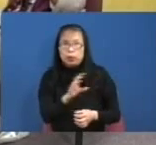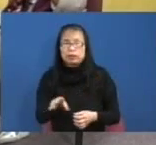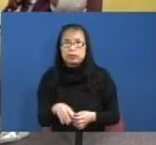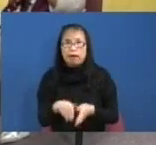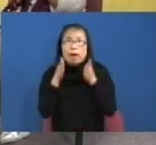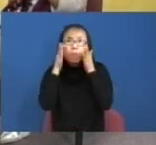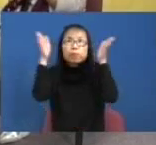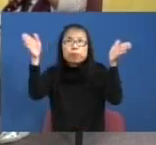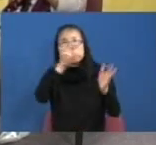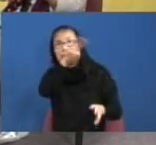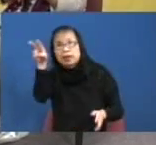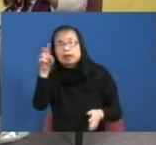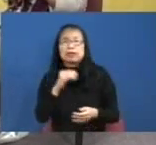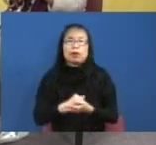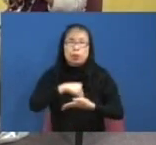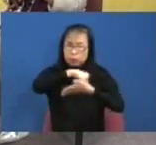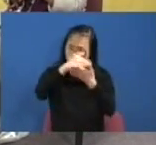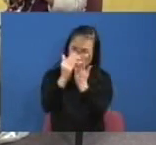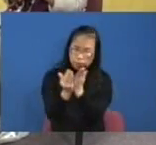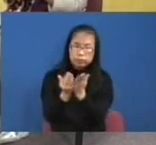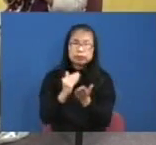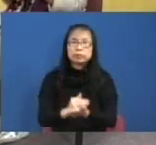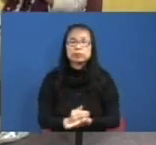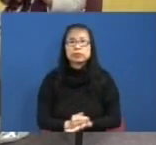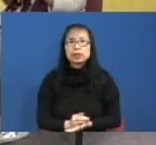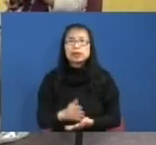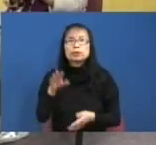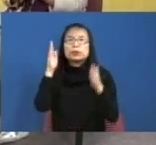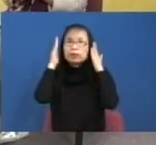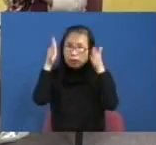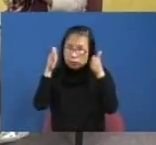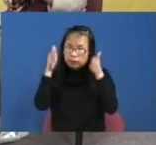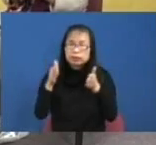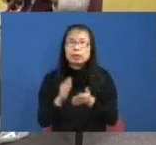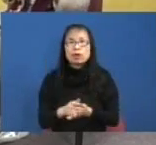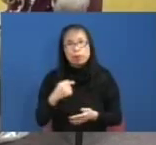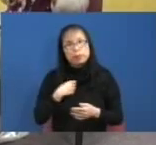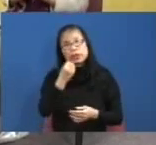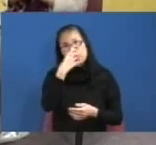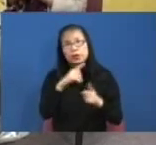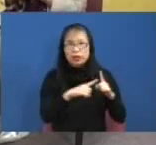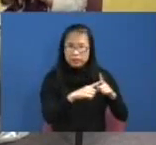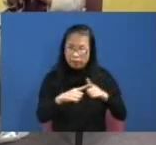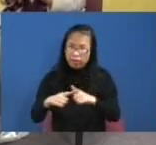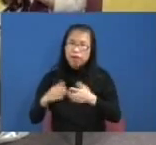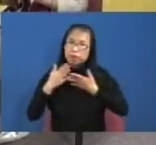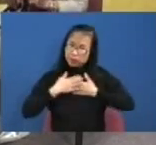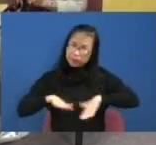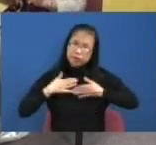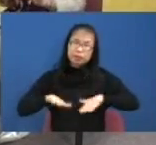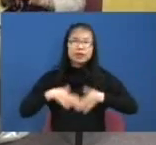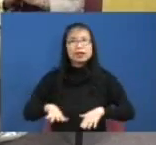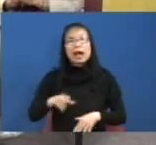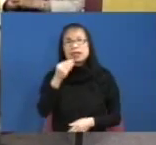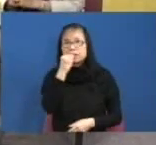睇，即係幾方面嘅範疇，即係都都留意到咧，其實即係我哋啲市民都安心啲啊！即係起碼，即係你哋啲